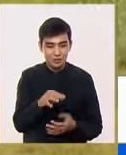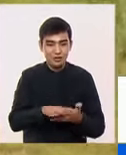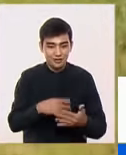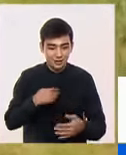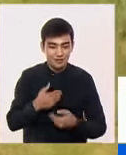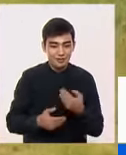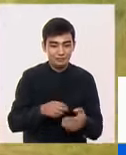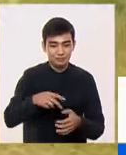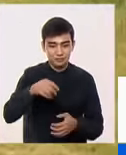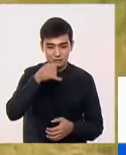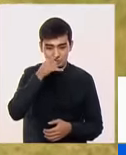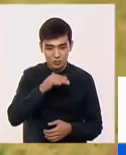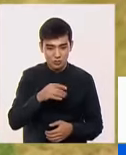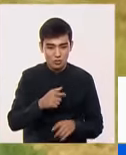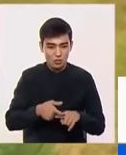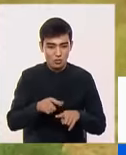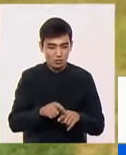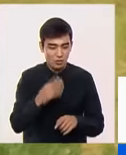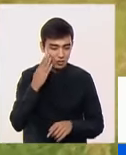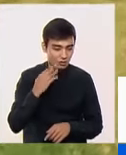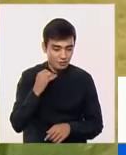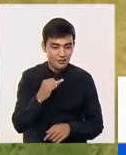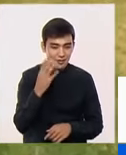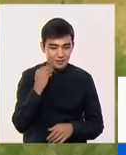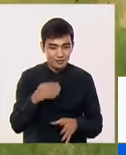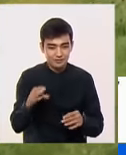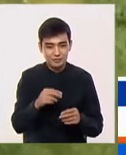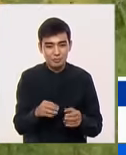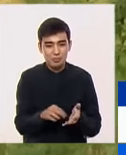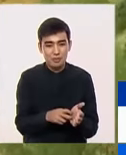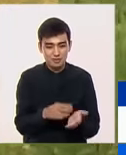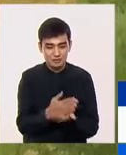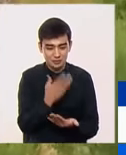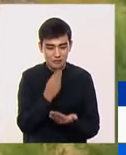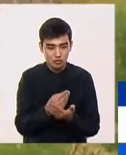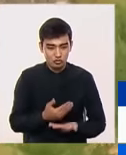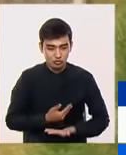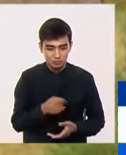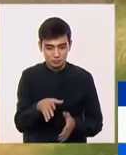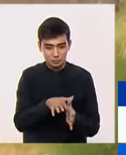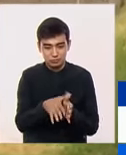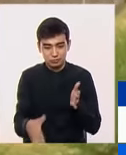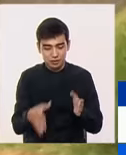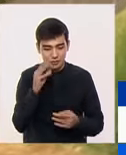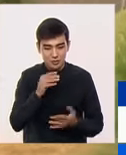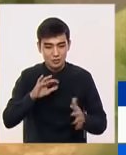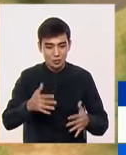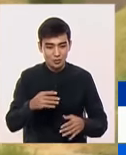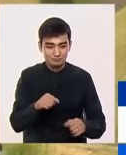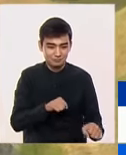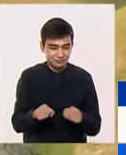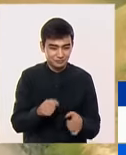пройти не могу так как очень скользко алматинцы опасаются за своей жизни они говорят что случае землетрясения